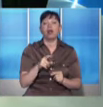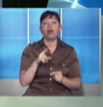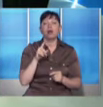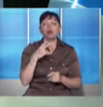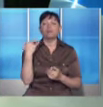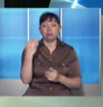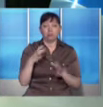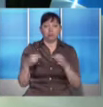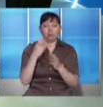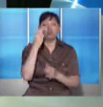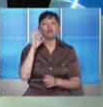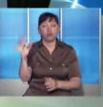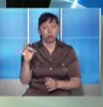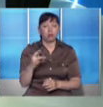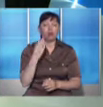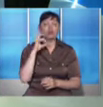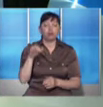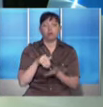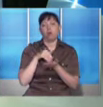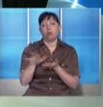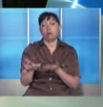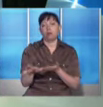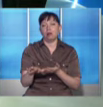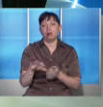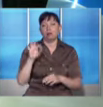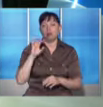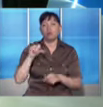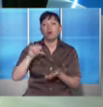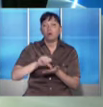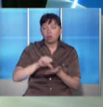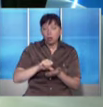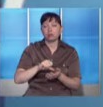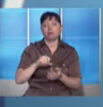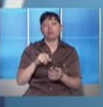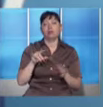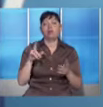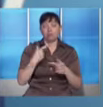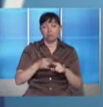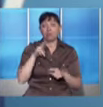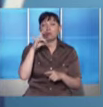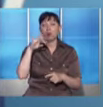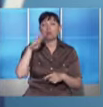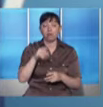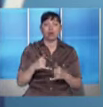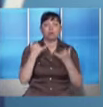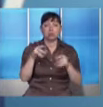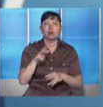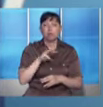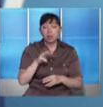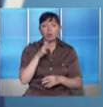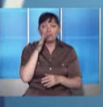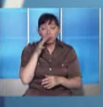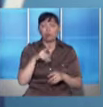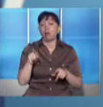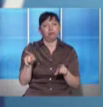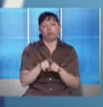fie Partidul Șor. Partidul Șor a refuzat să beneficieze de timpul pus în mod gratuit de către ProTV la dispoziția sa, de aceea am făcut